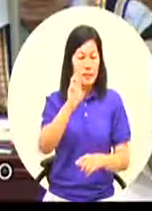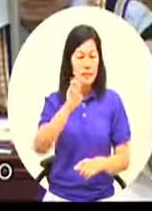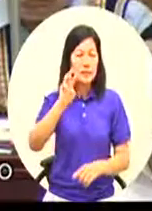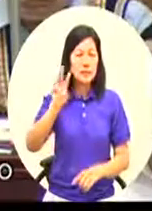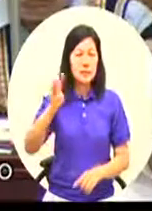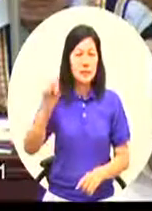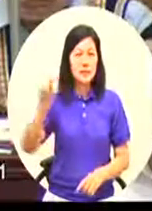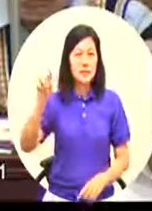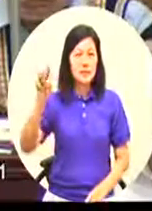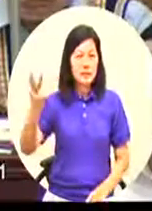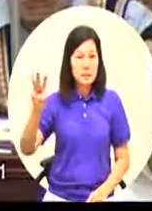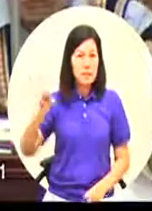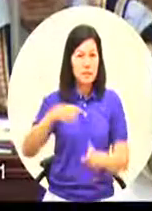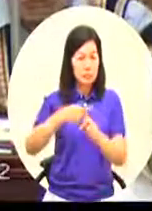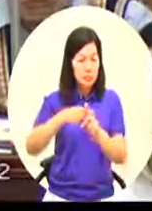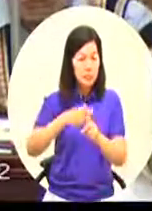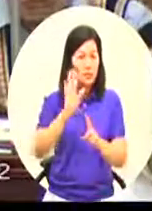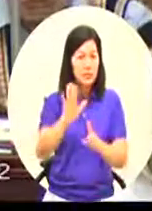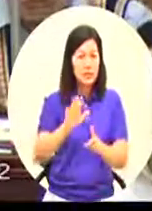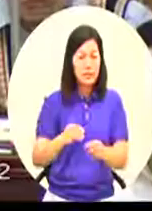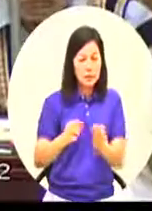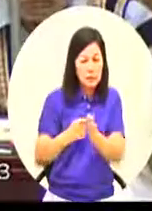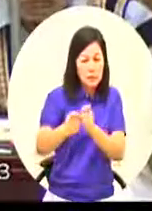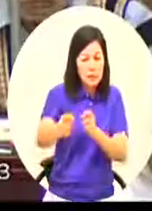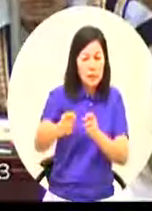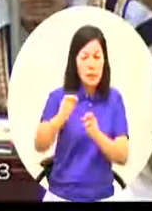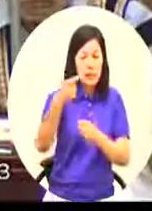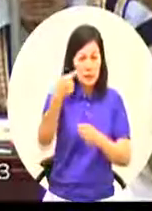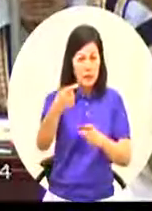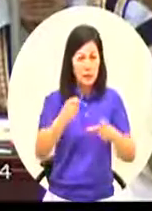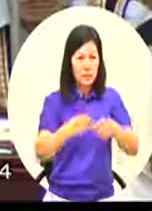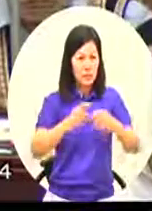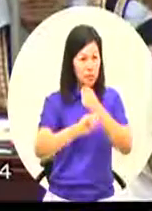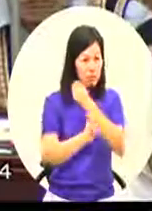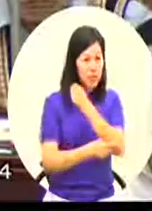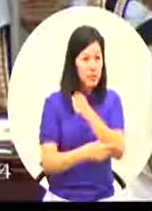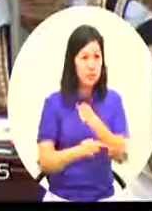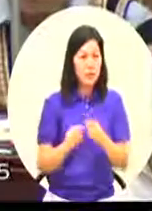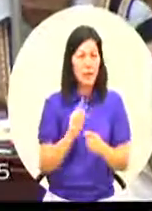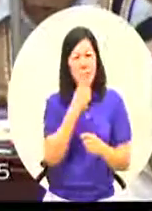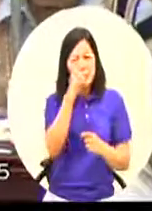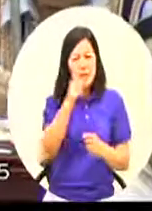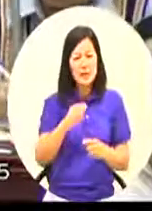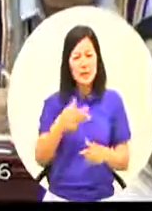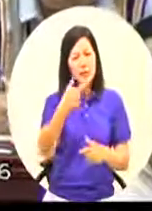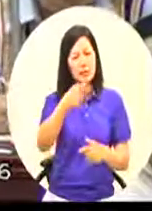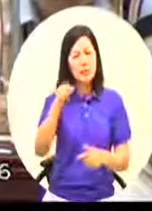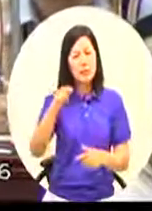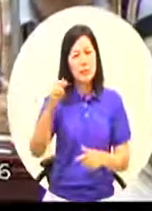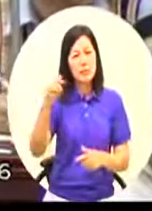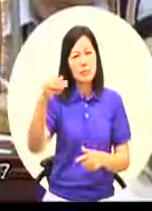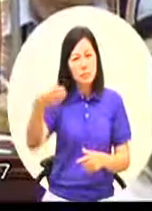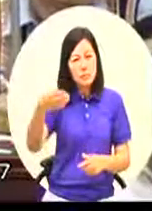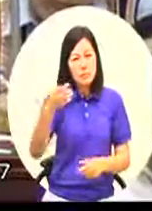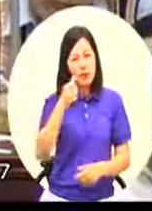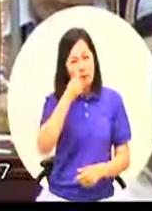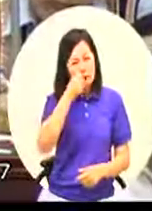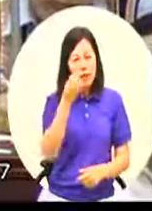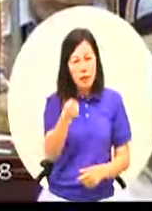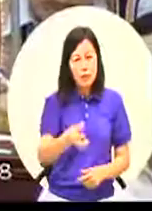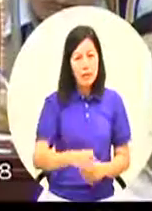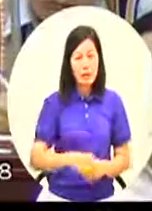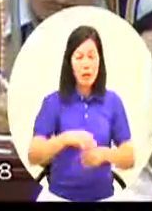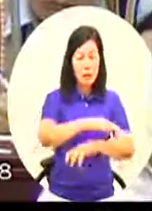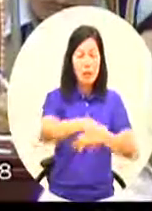高斯，但是我们的部分距离1公尺的距离也才只有6.9啊，所以只那是照那个环保署